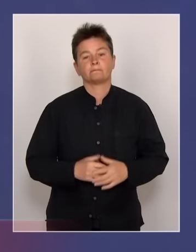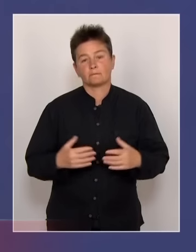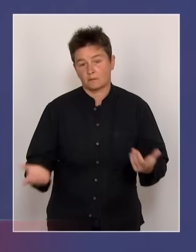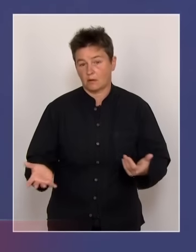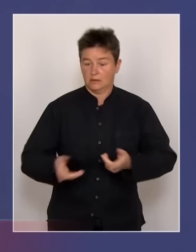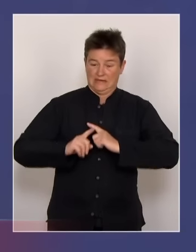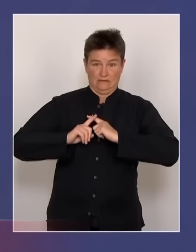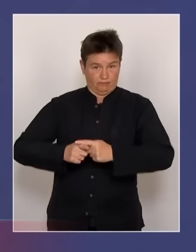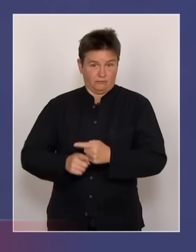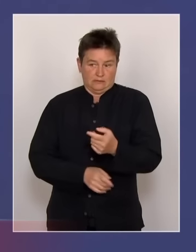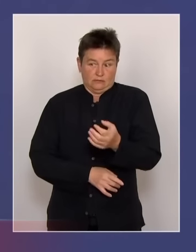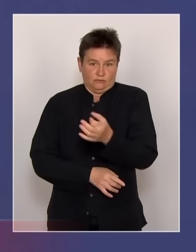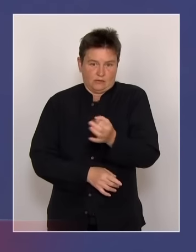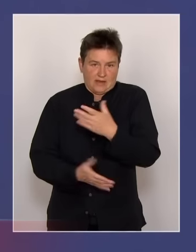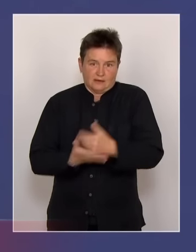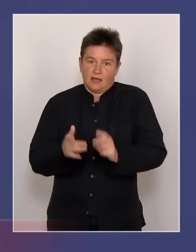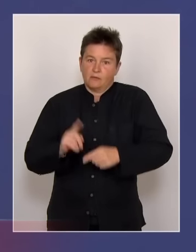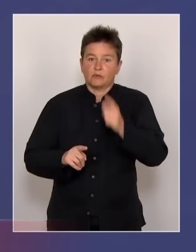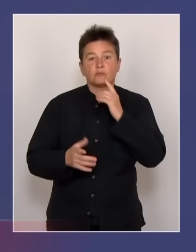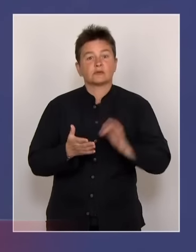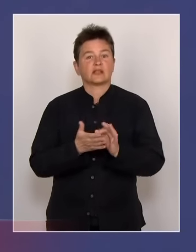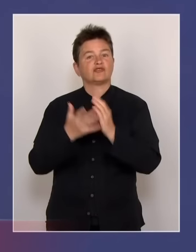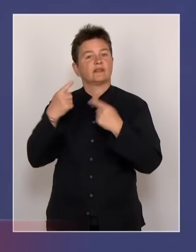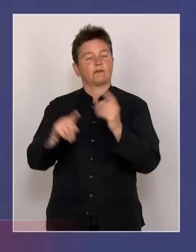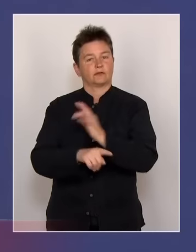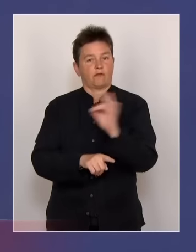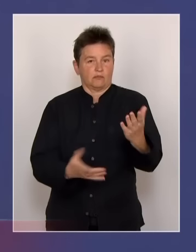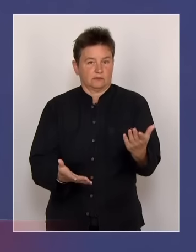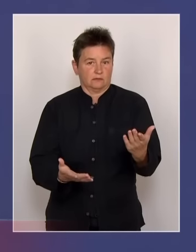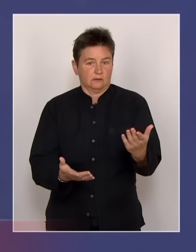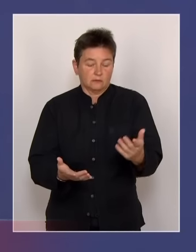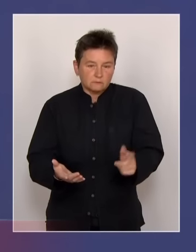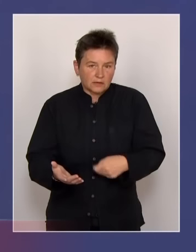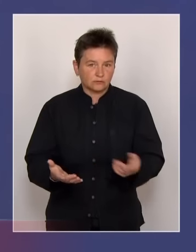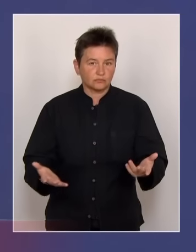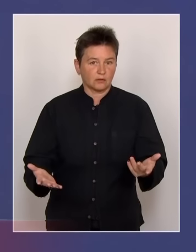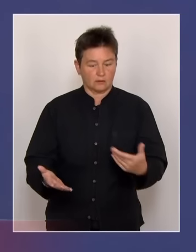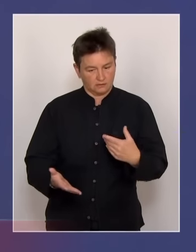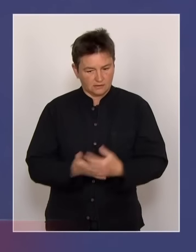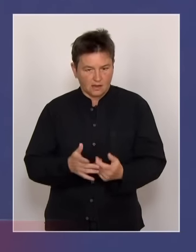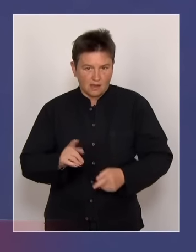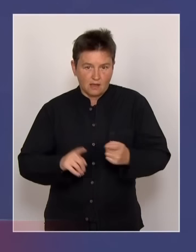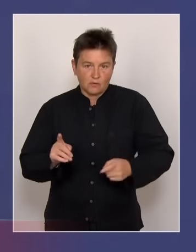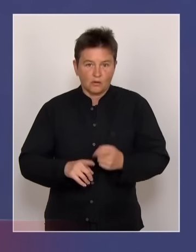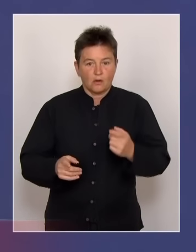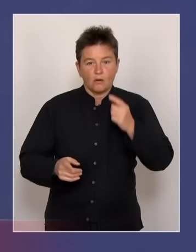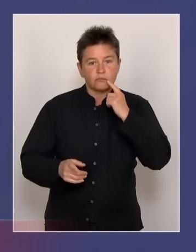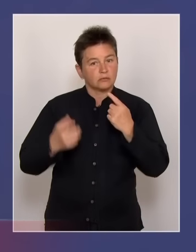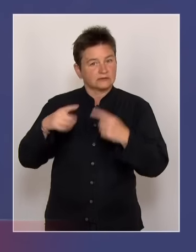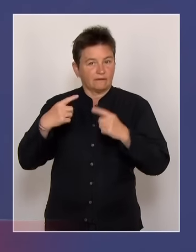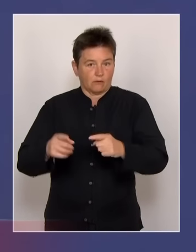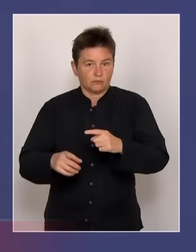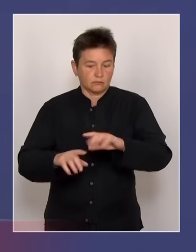La dissuasion nucléaire est en effet au coeur de la stratégie de défense française, elle est donc par essence un élément incontournable de la